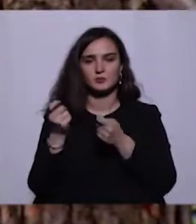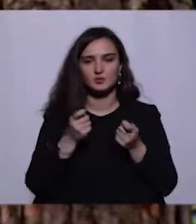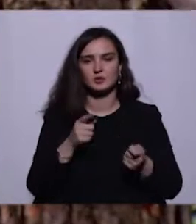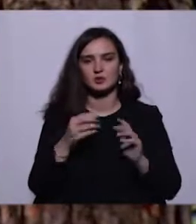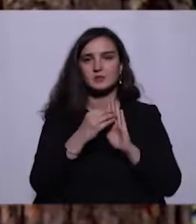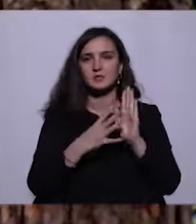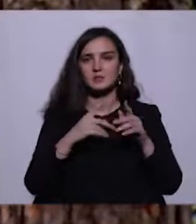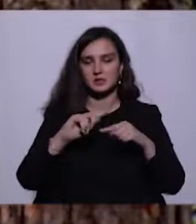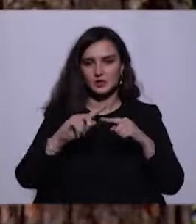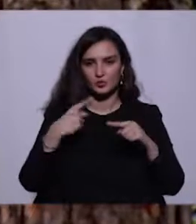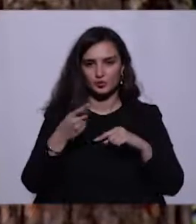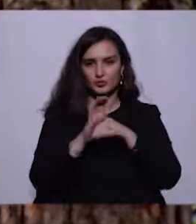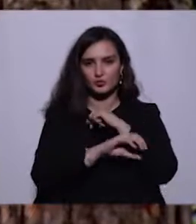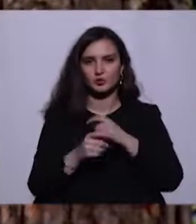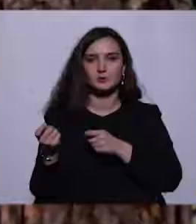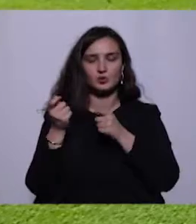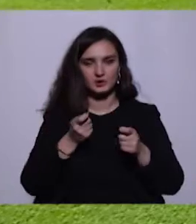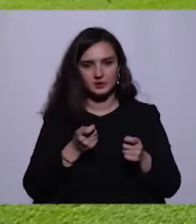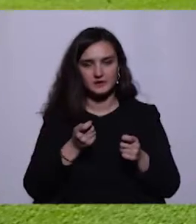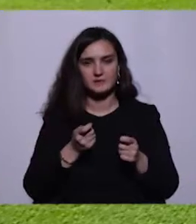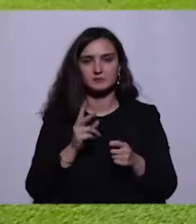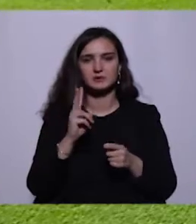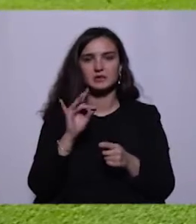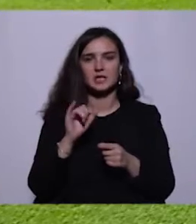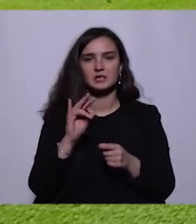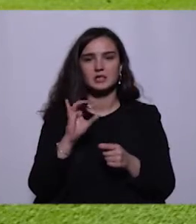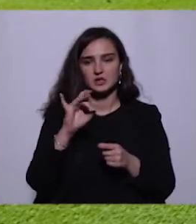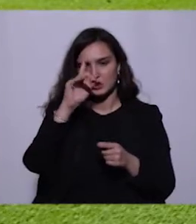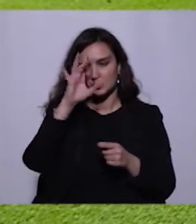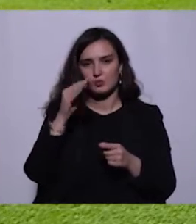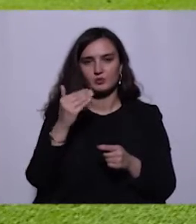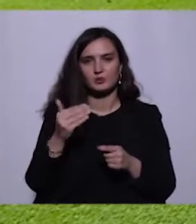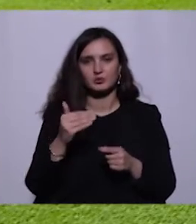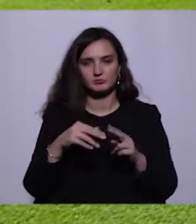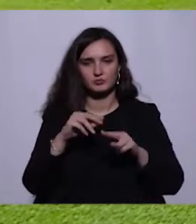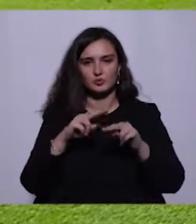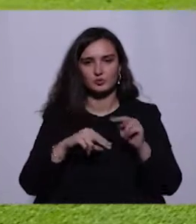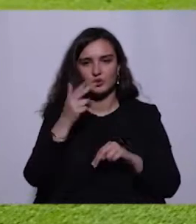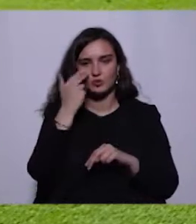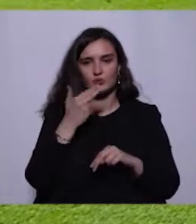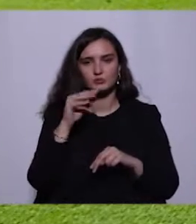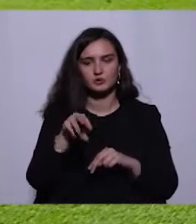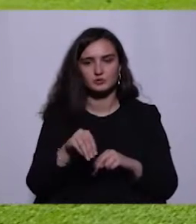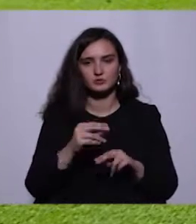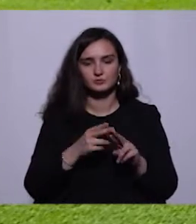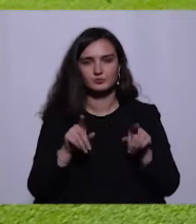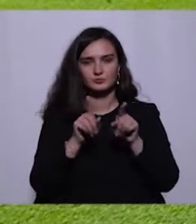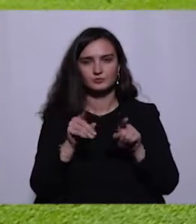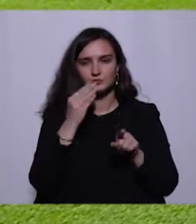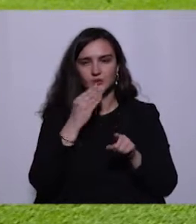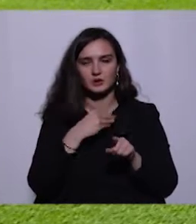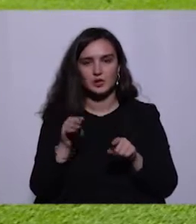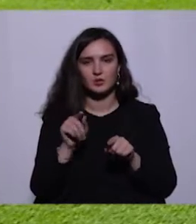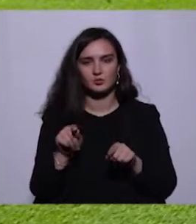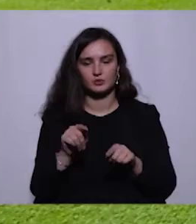გადმოტანილი, 19 საუკუნის ბოლოს გადმოიტანეს, ტრაიანეს ცნობილი კოლონა რომში, აი ესეთი